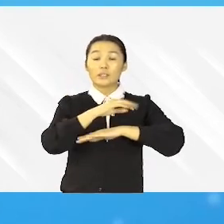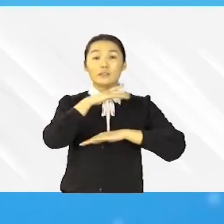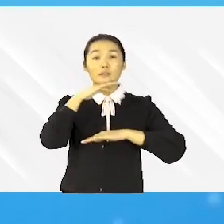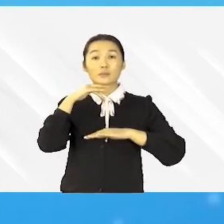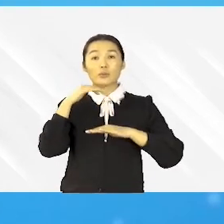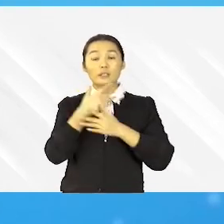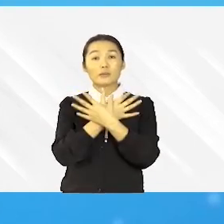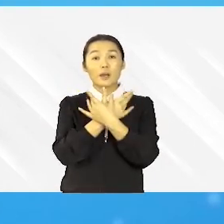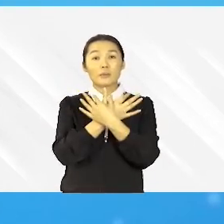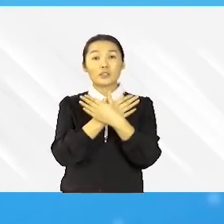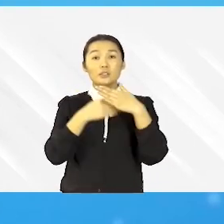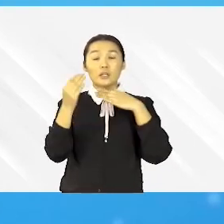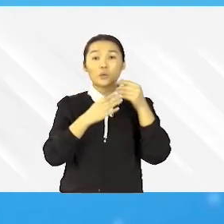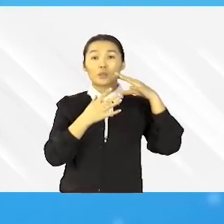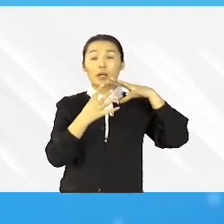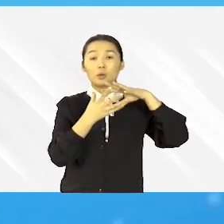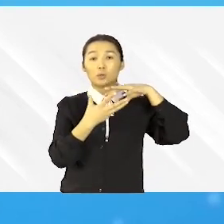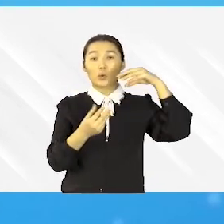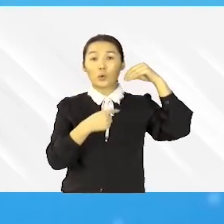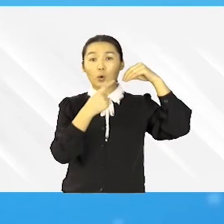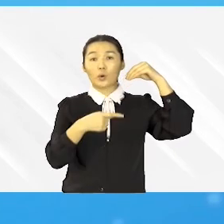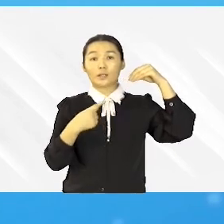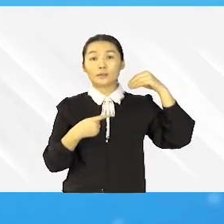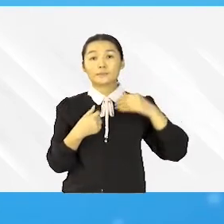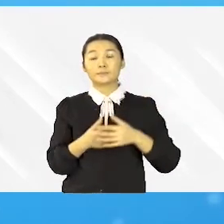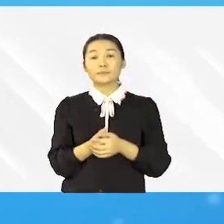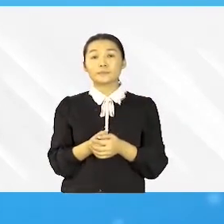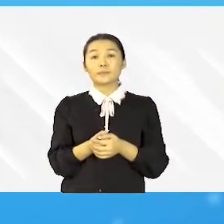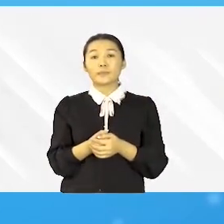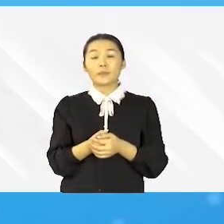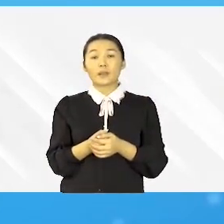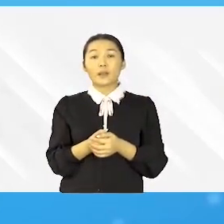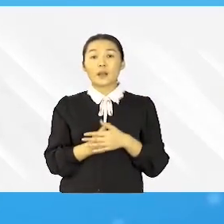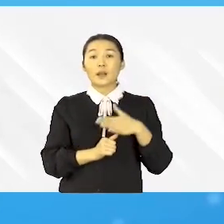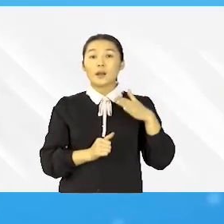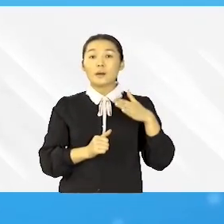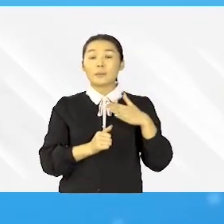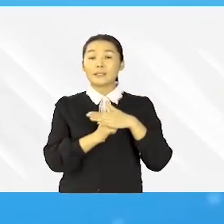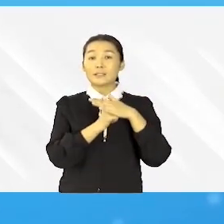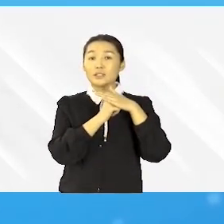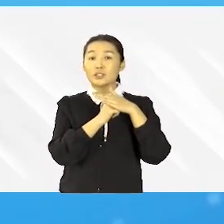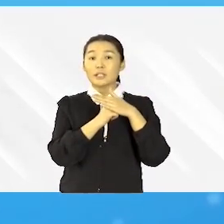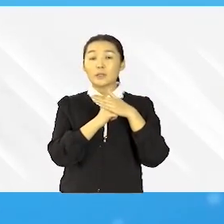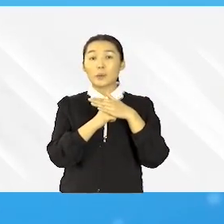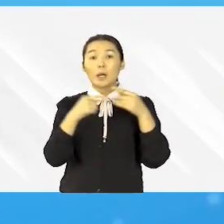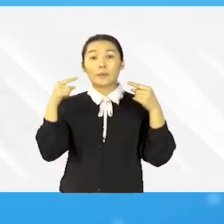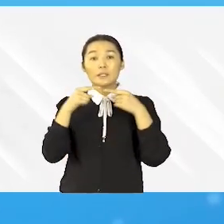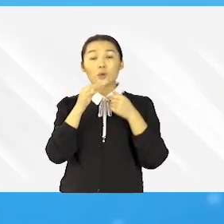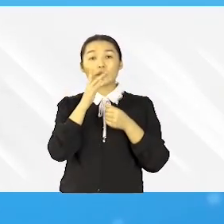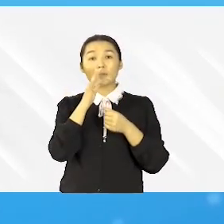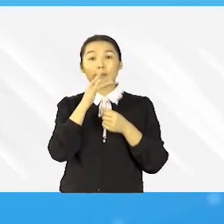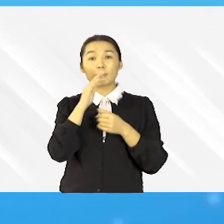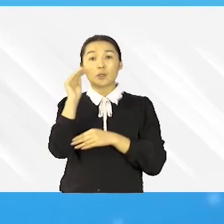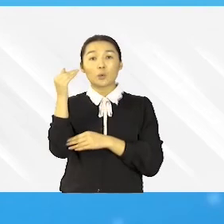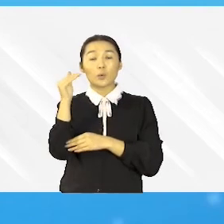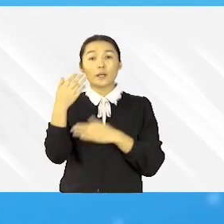кокон, некоторые жуки окукливаются в пещерках и прочее. По достижению определенного времени куколка